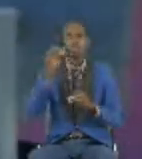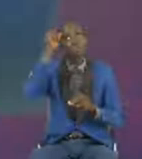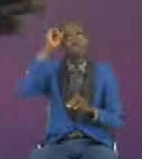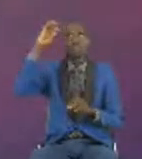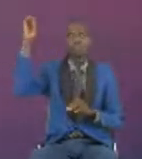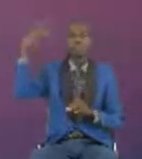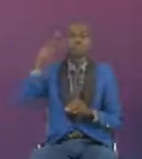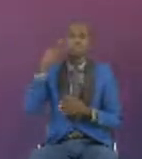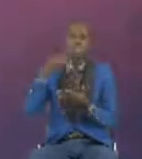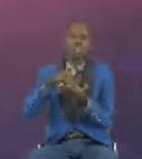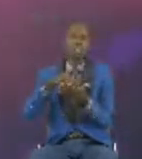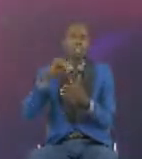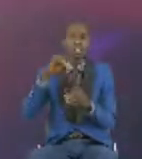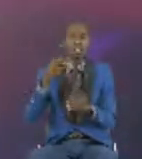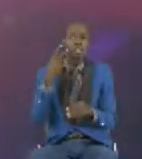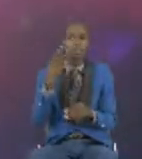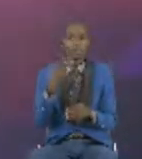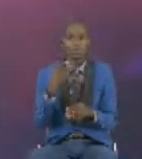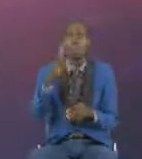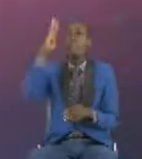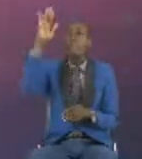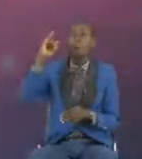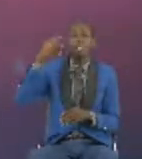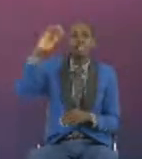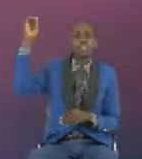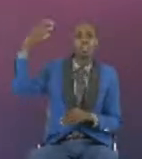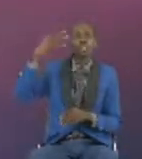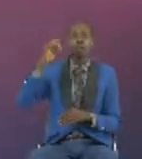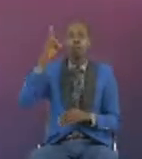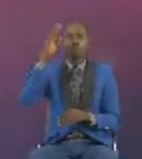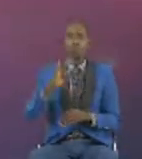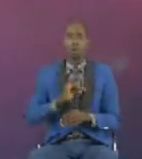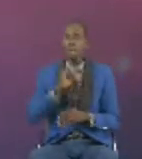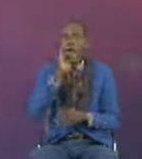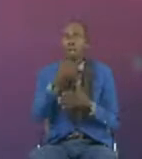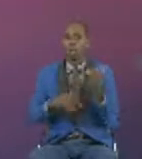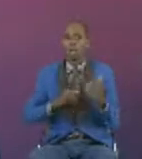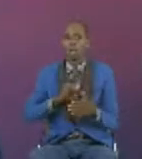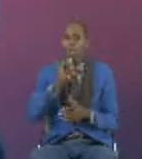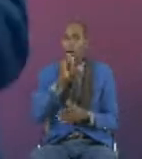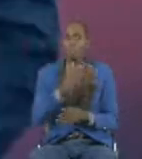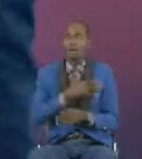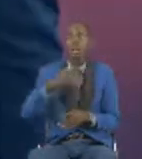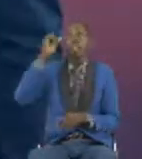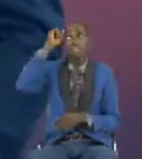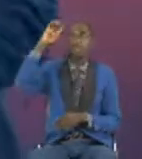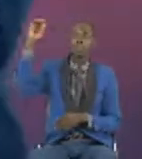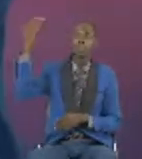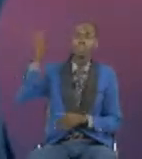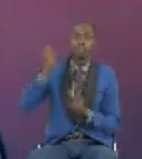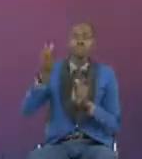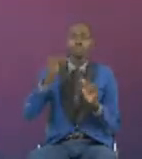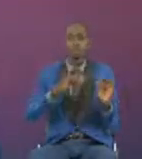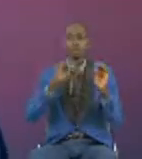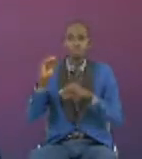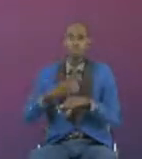Voyons cela. Par la grâce de Dieu, je suis ce que je suis. Et sa grâce envers moi n'a pas